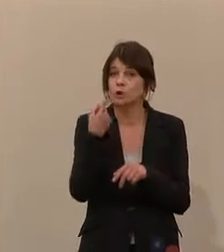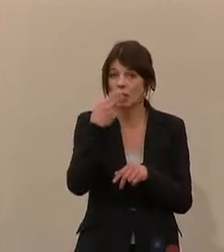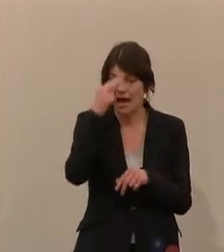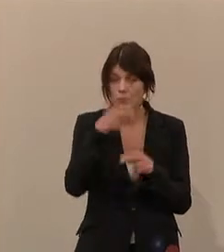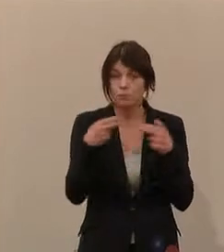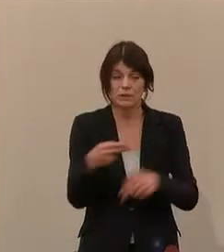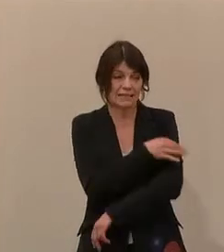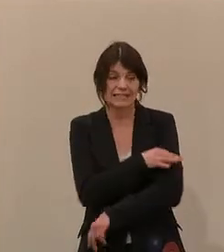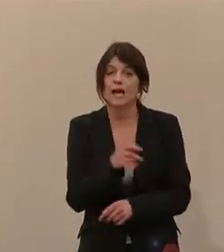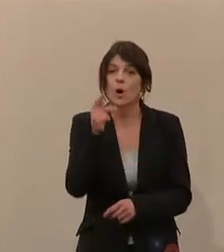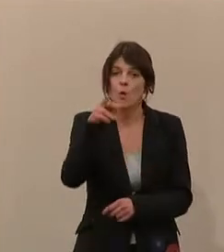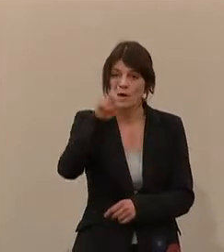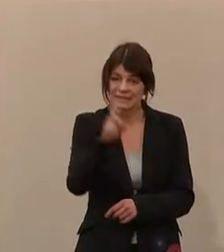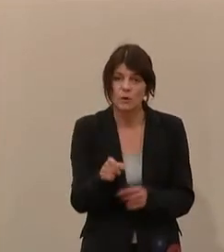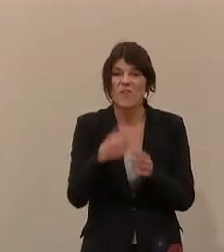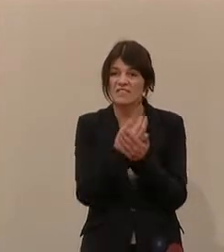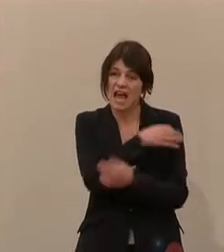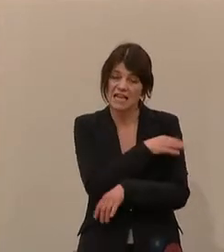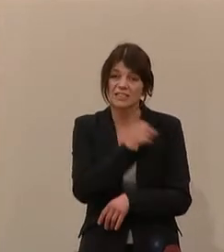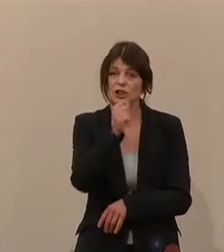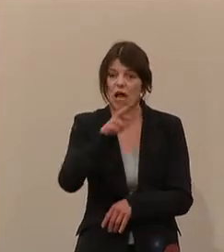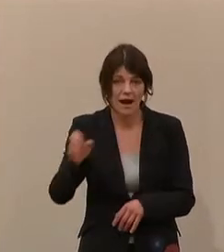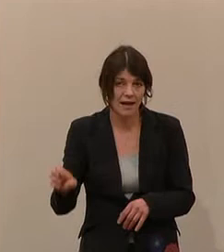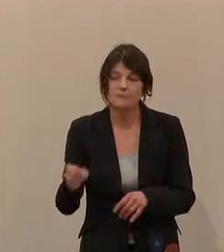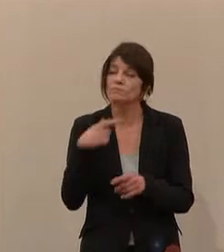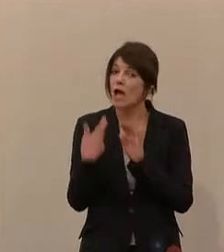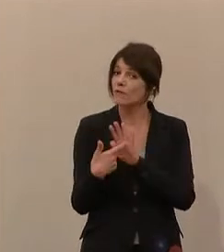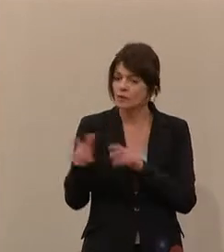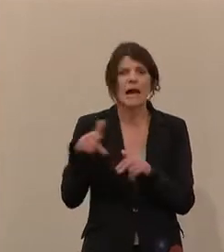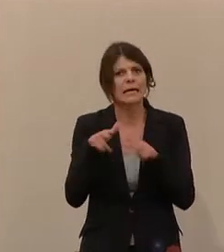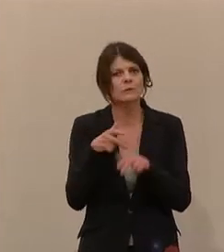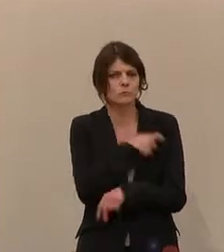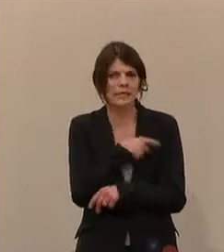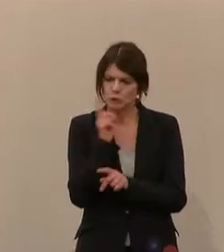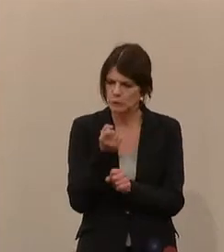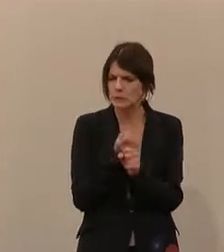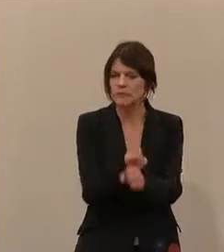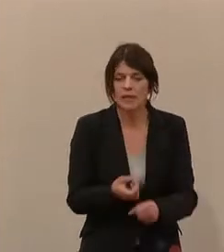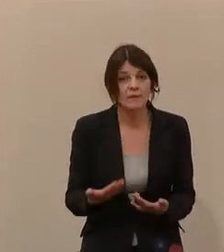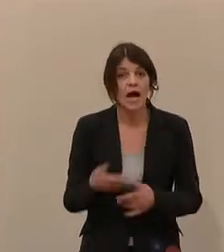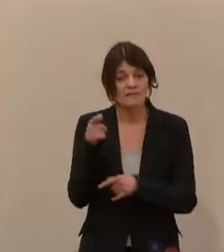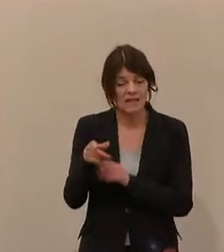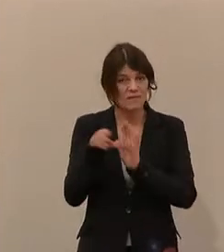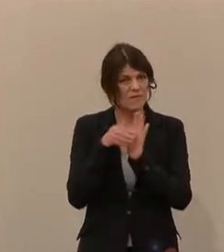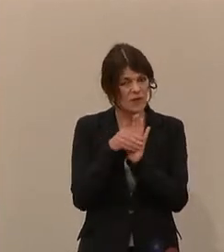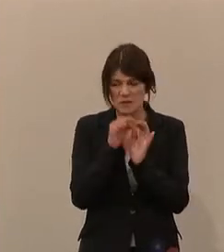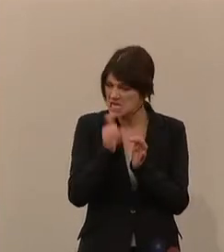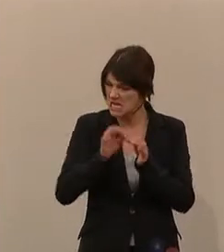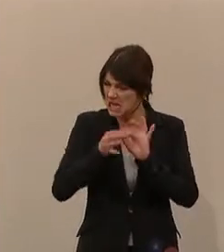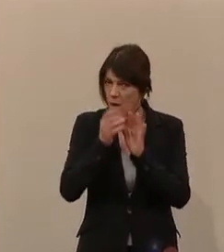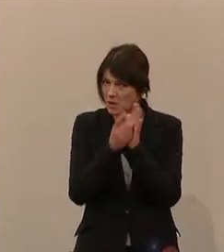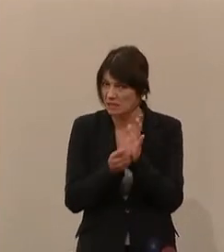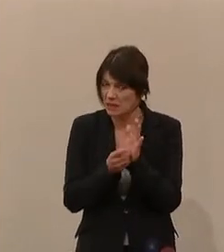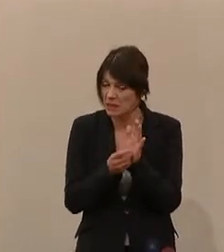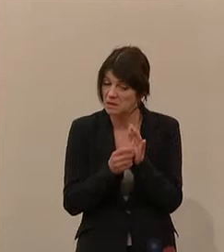Herr Bundeskanzler Kurz und Vizekanzler Strache, werden aufgefordert, bei den Regierungsfraktionen dafür einzutreten, dass jene in ihrer Verwendung nicht genauer definierten